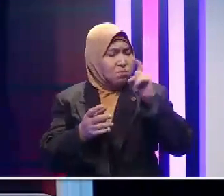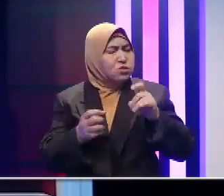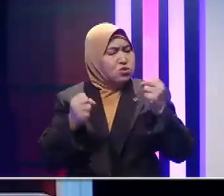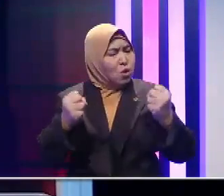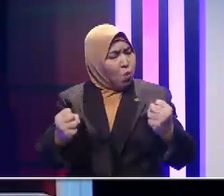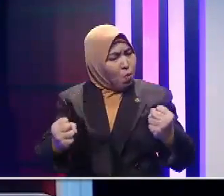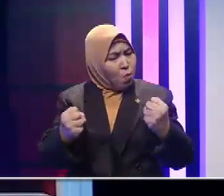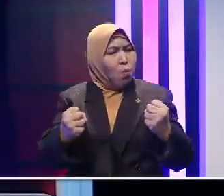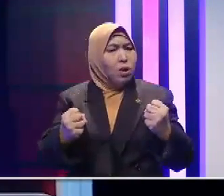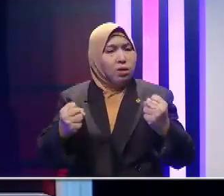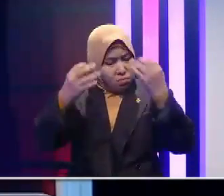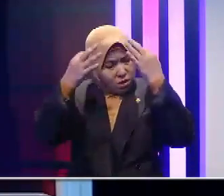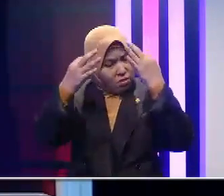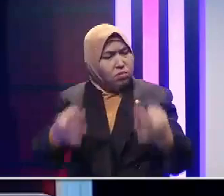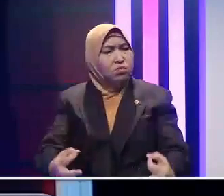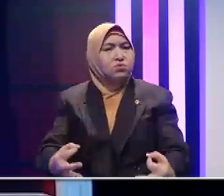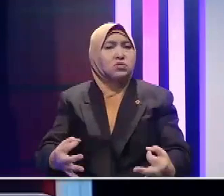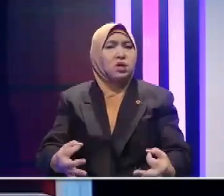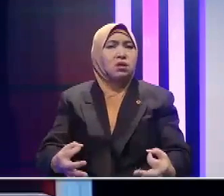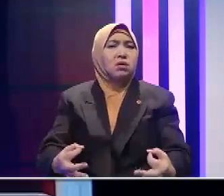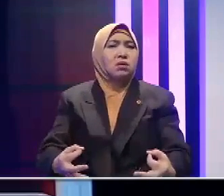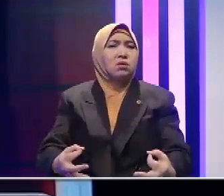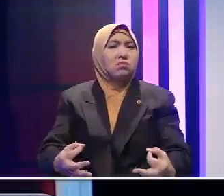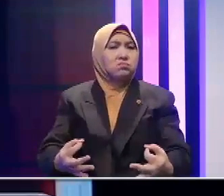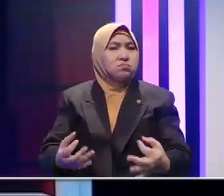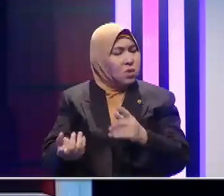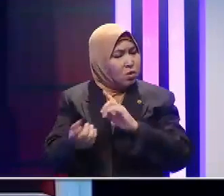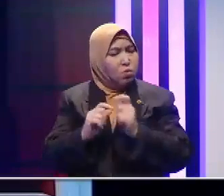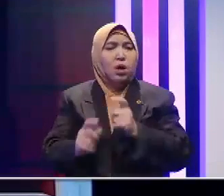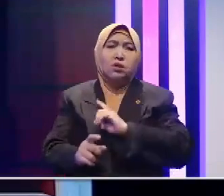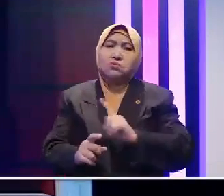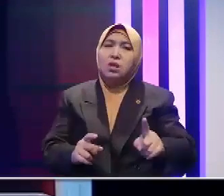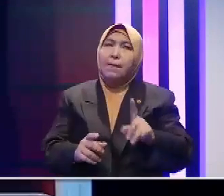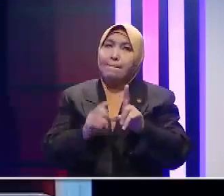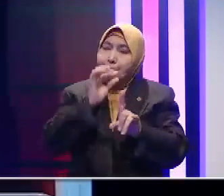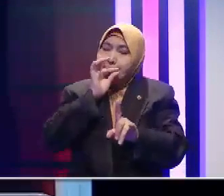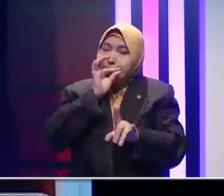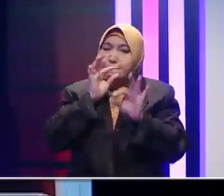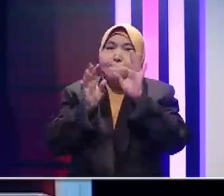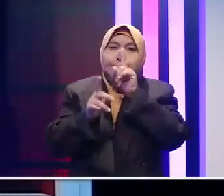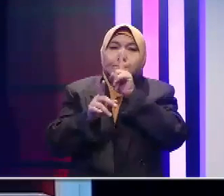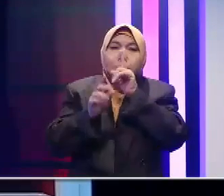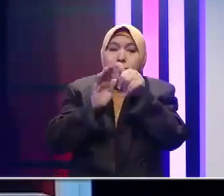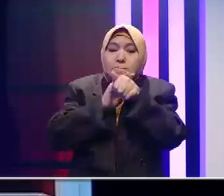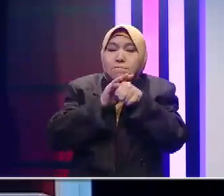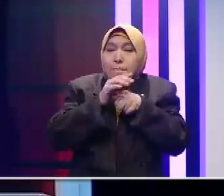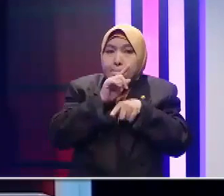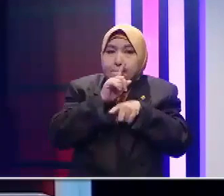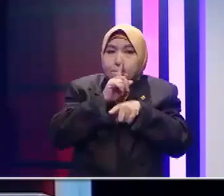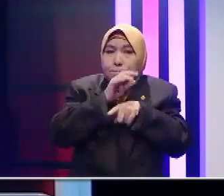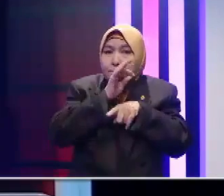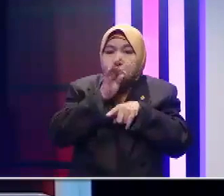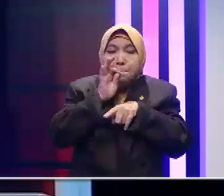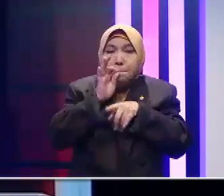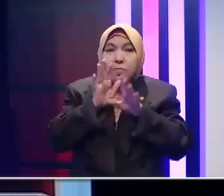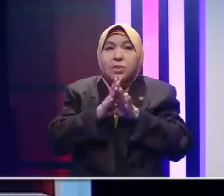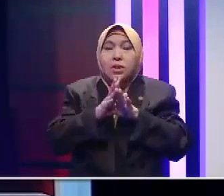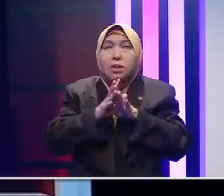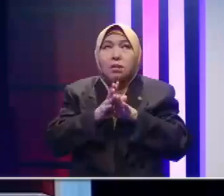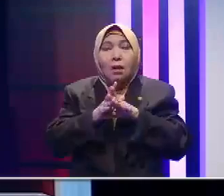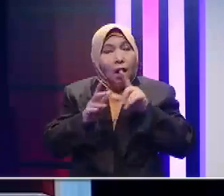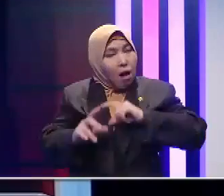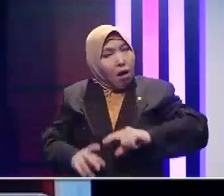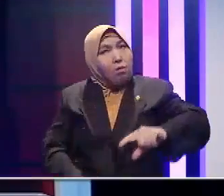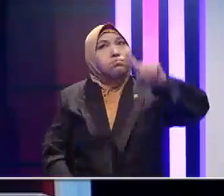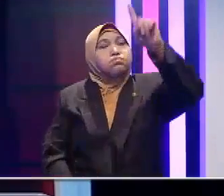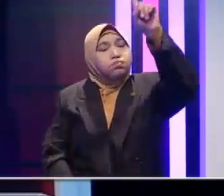keputusan. Saya ambil keputusan, saya memeluk agama Islam secara diam-diam dulu. Kata tak apalah, kan, tawakal je,